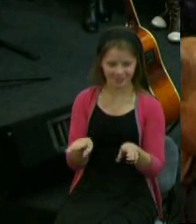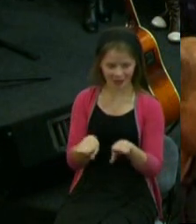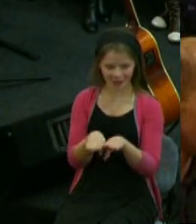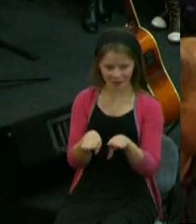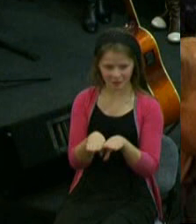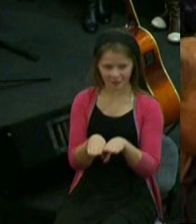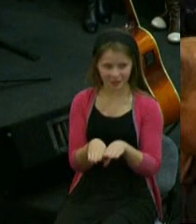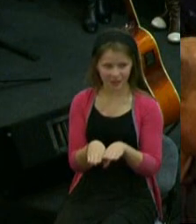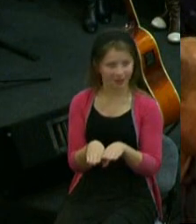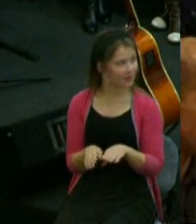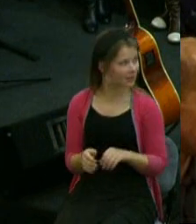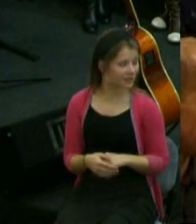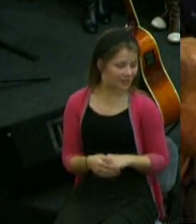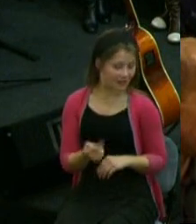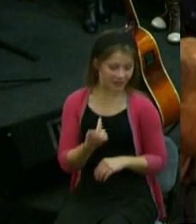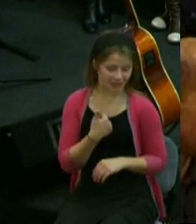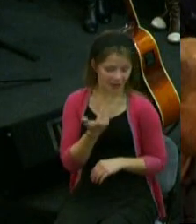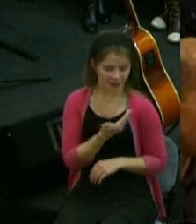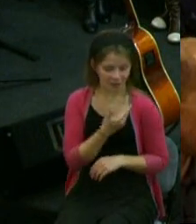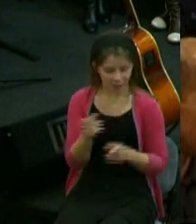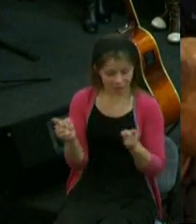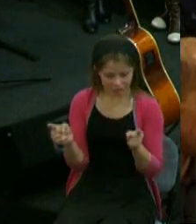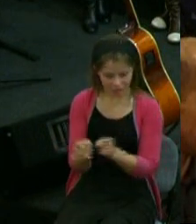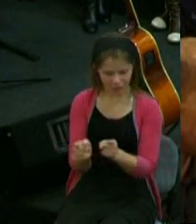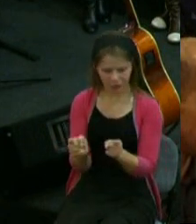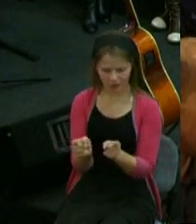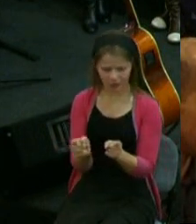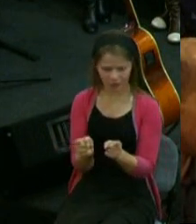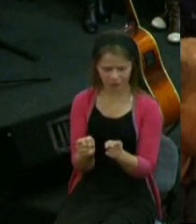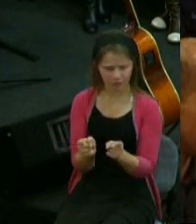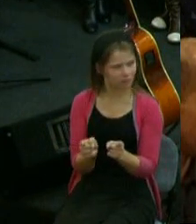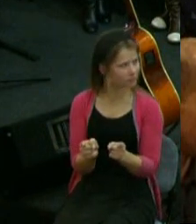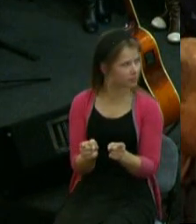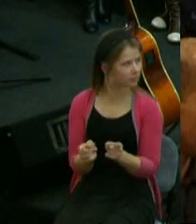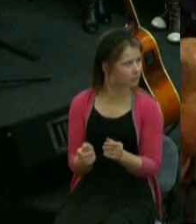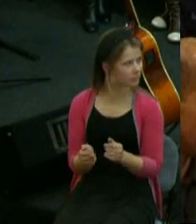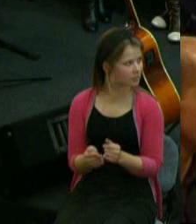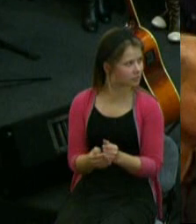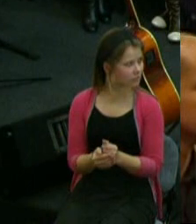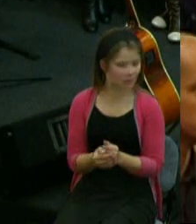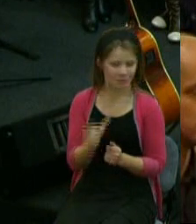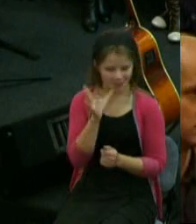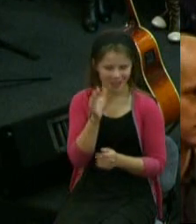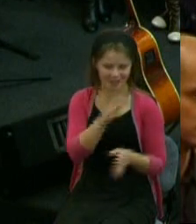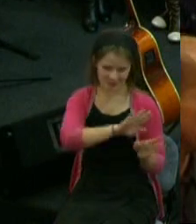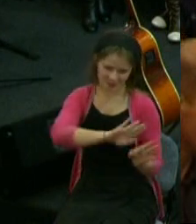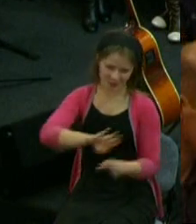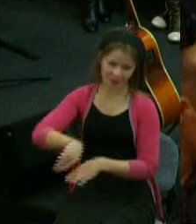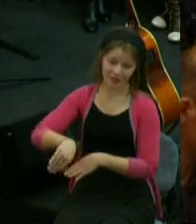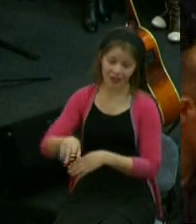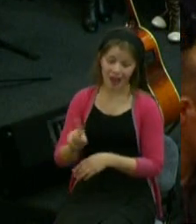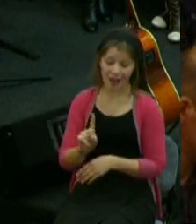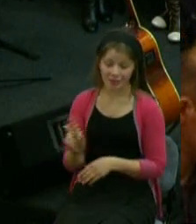діях, по складу, брати і сестри. Ви знаєте, я хотів би дуже коротенько, наш час неплинно біжить, але щоб